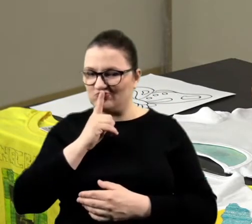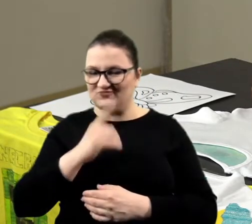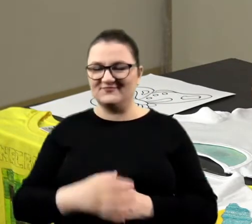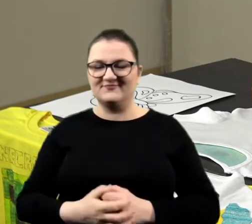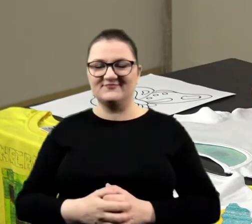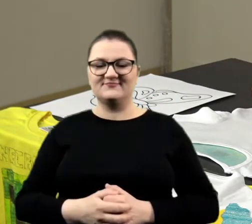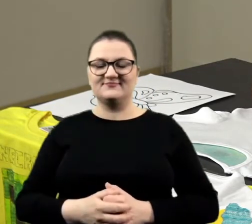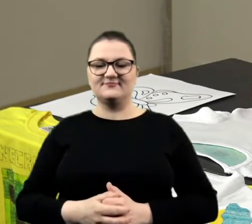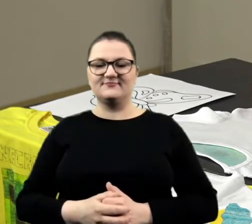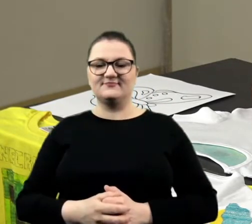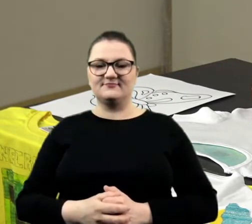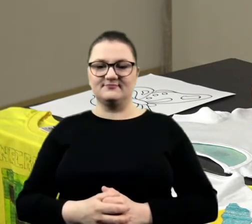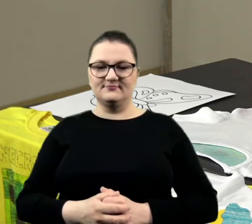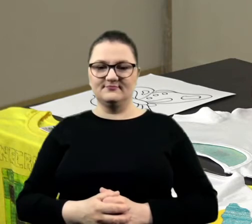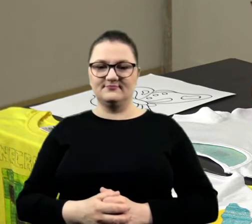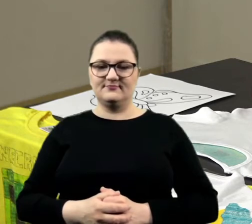O.